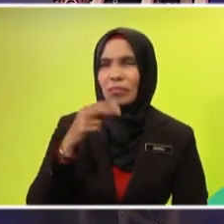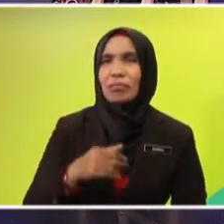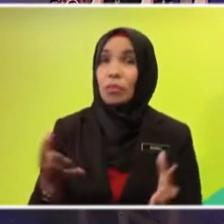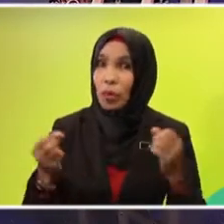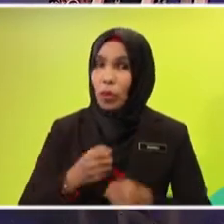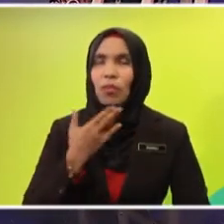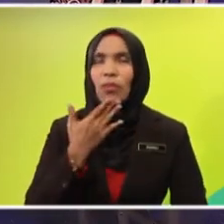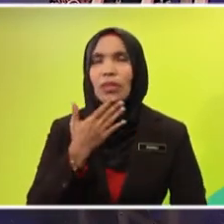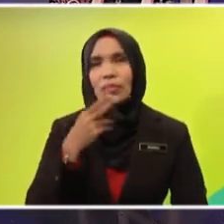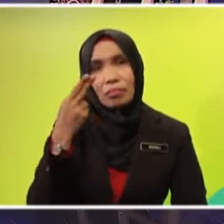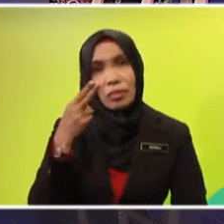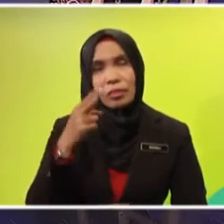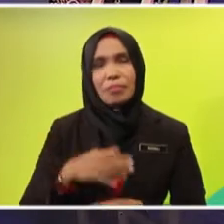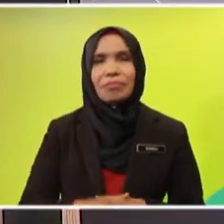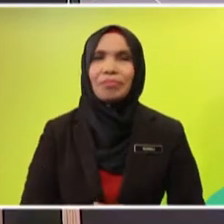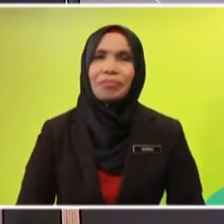oke